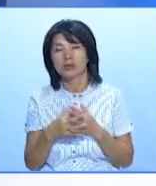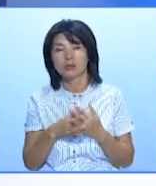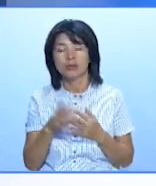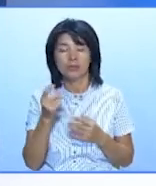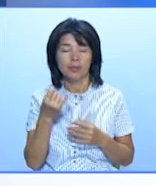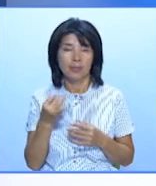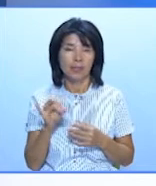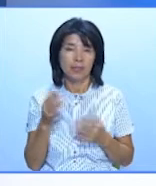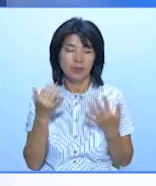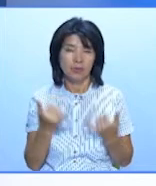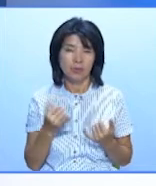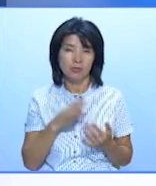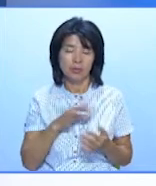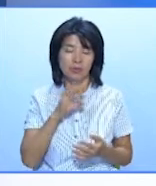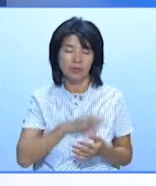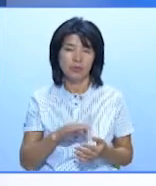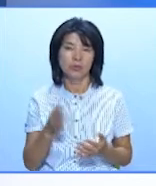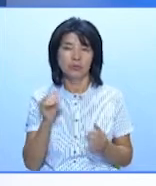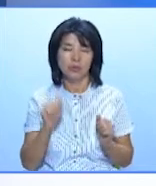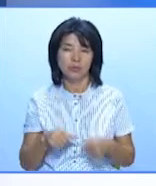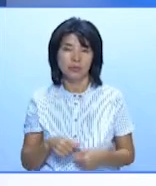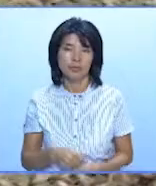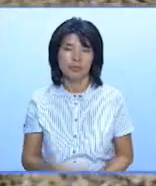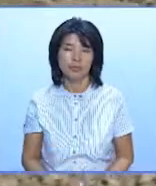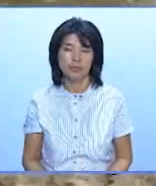Тугайского района. Воспользовался данной возможностью.